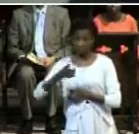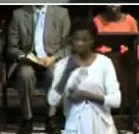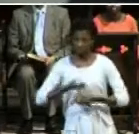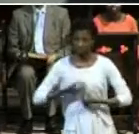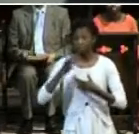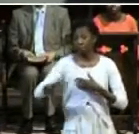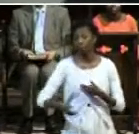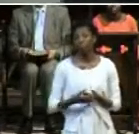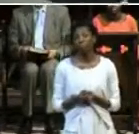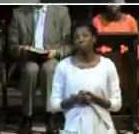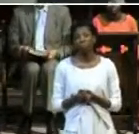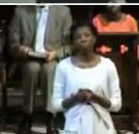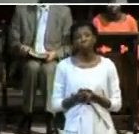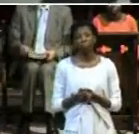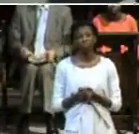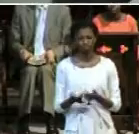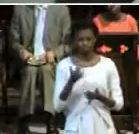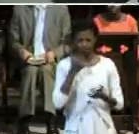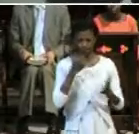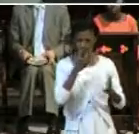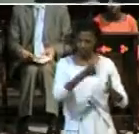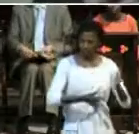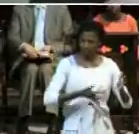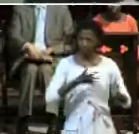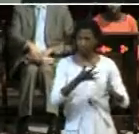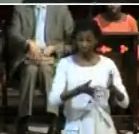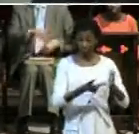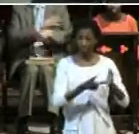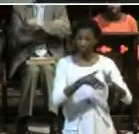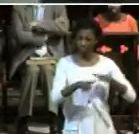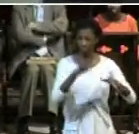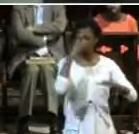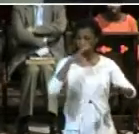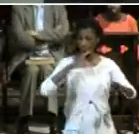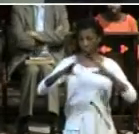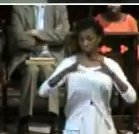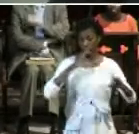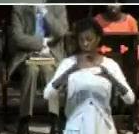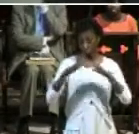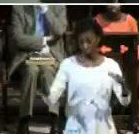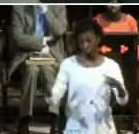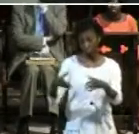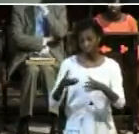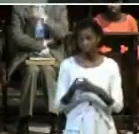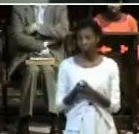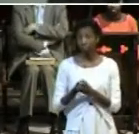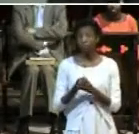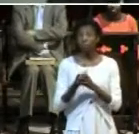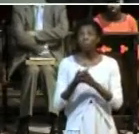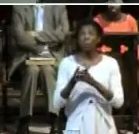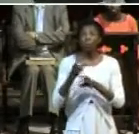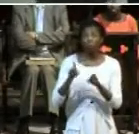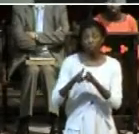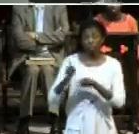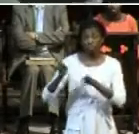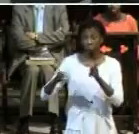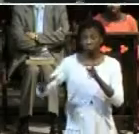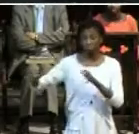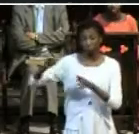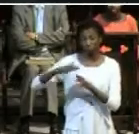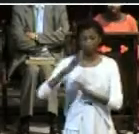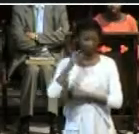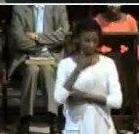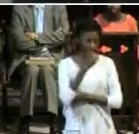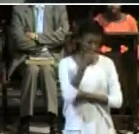mal. Et donc le langage des signes est pour eux un moyen de communiquer entre eux et peut-être avec nous. Je